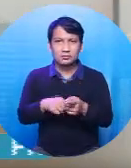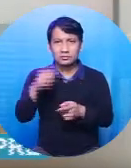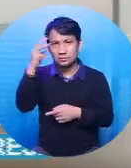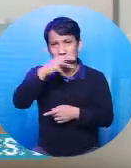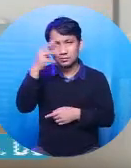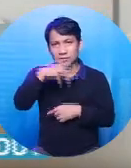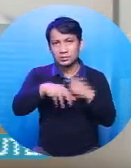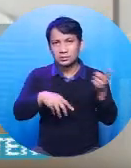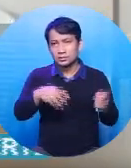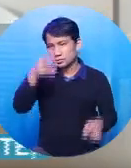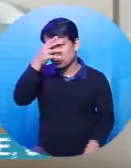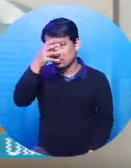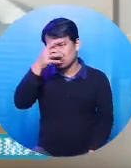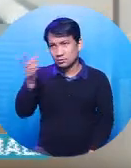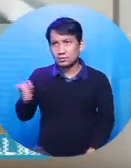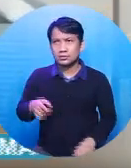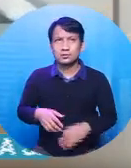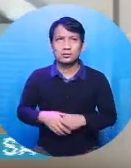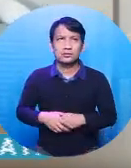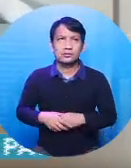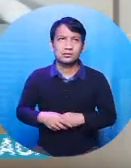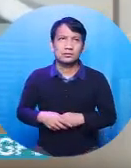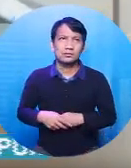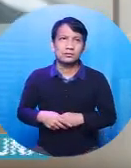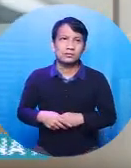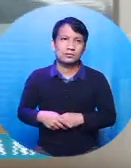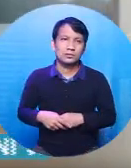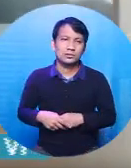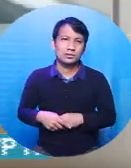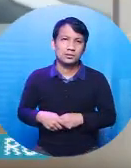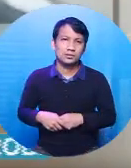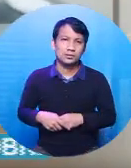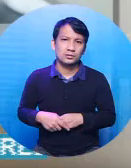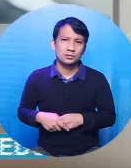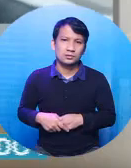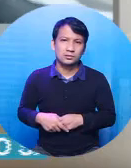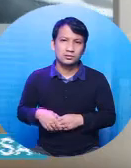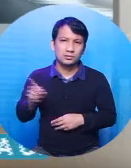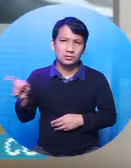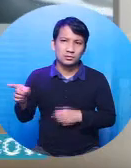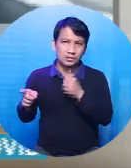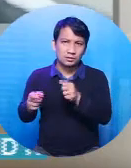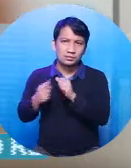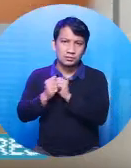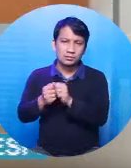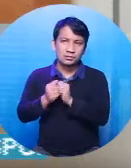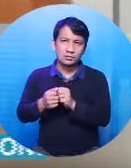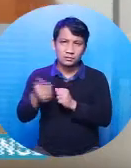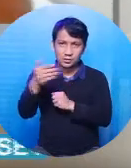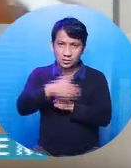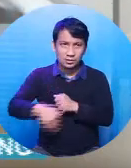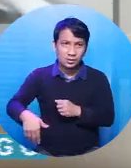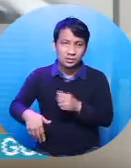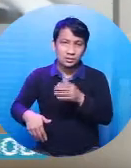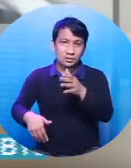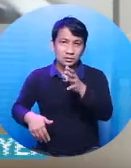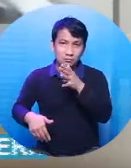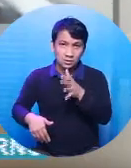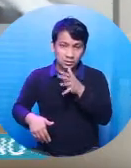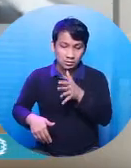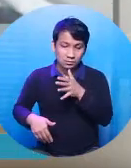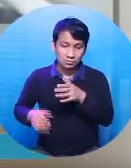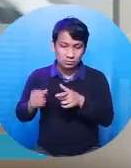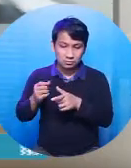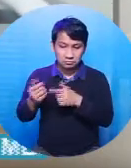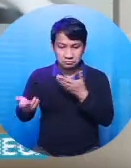po kasi si Papa eh. Ah, okay, nang dahil lamang itong si Mama mo, kasama niya puro mga single mom, so opo. Iniisip